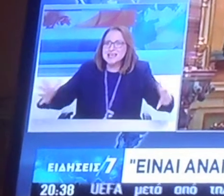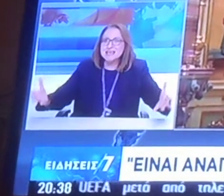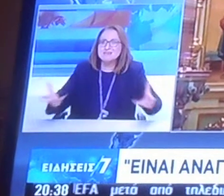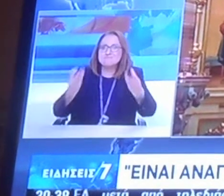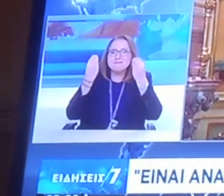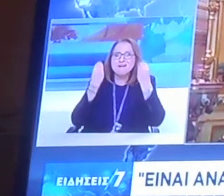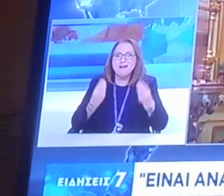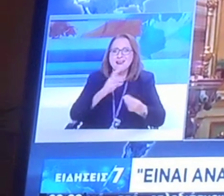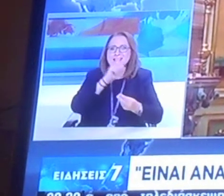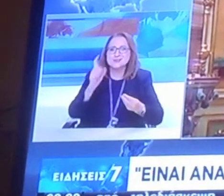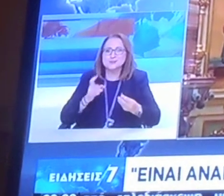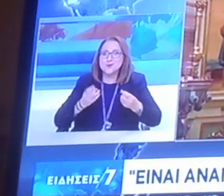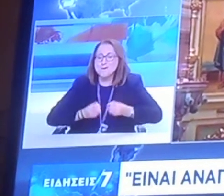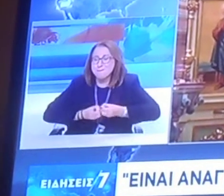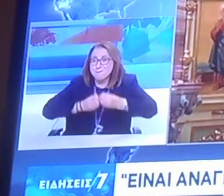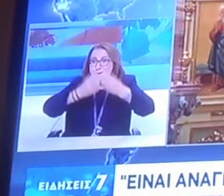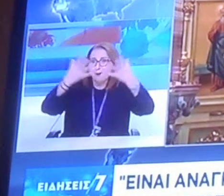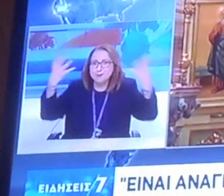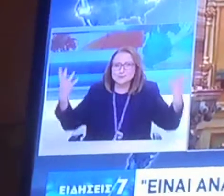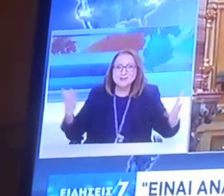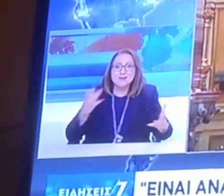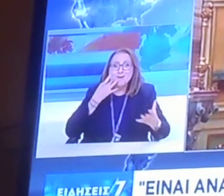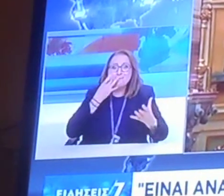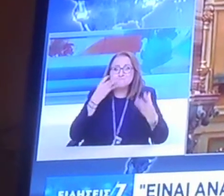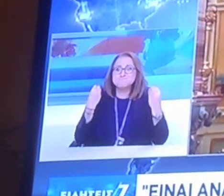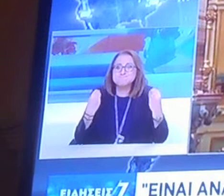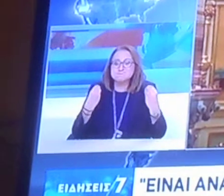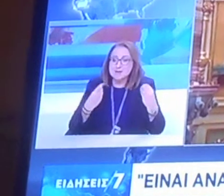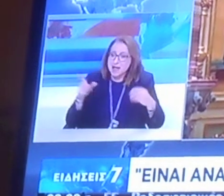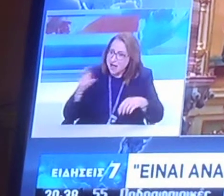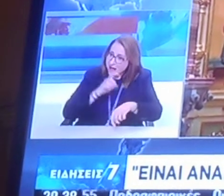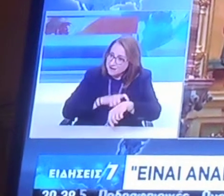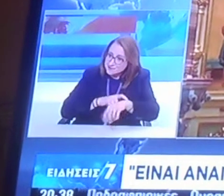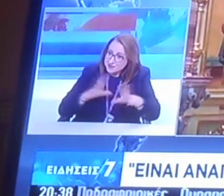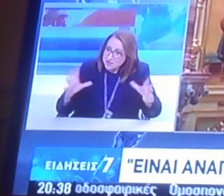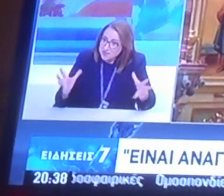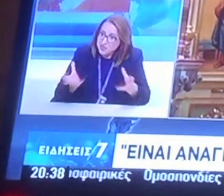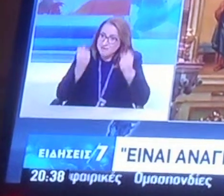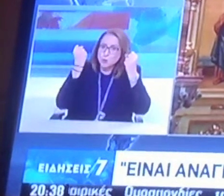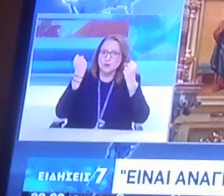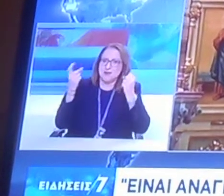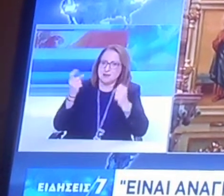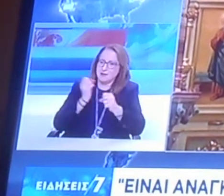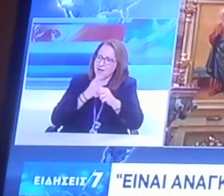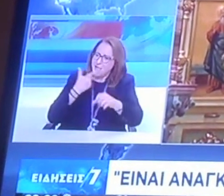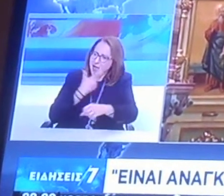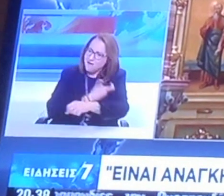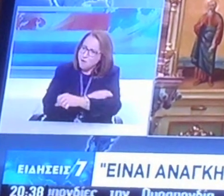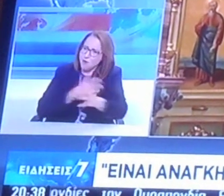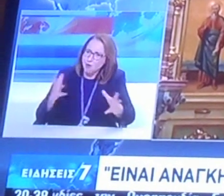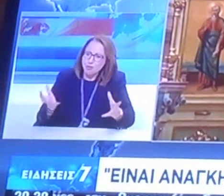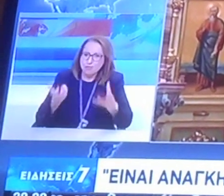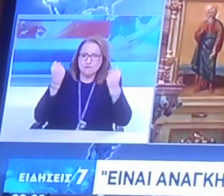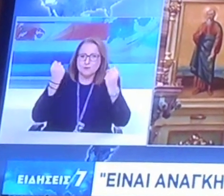ιό. Γιατί είμαστε βέβαιοι ότι και με τις δικές μας προσευχές θα την κερδίσει.